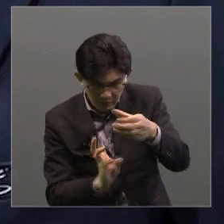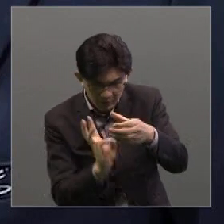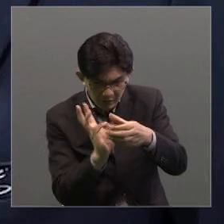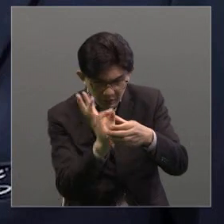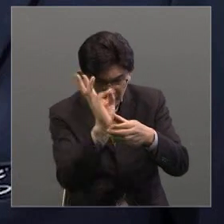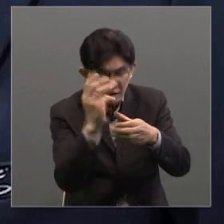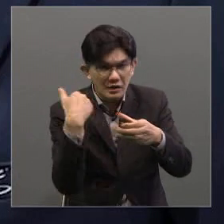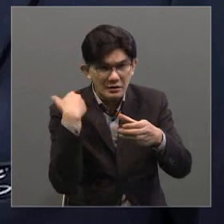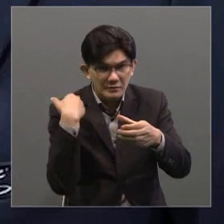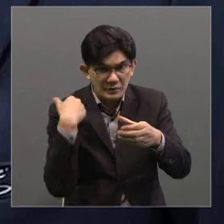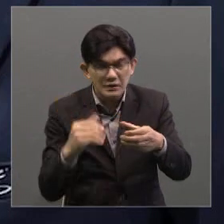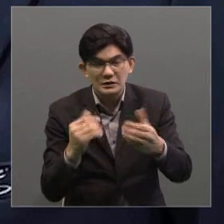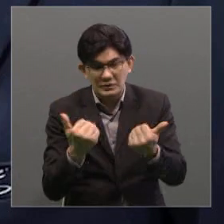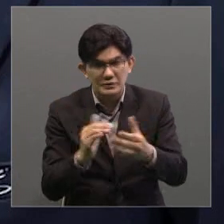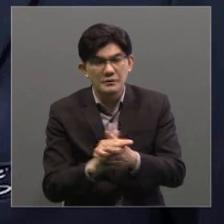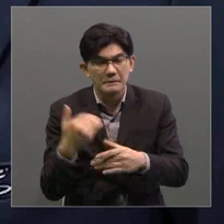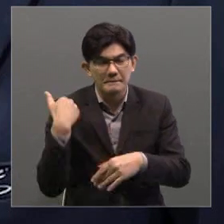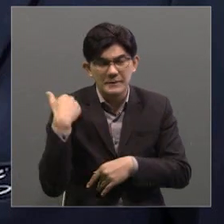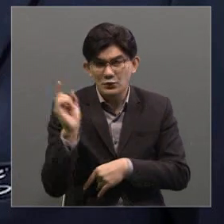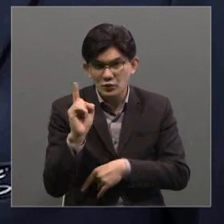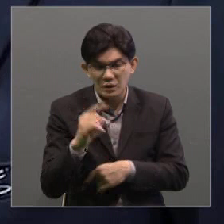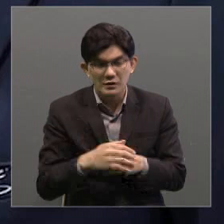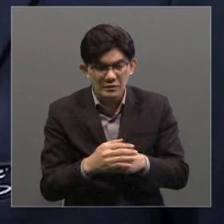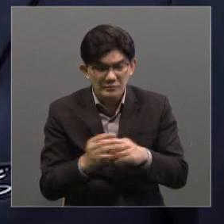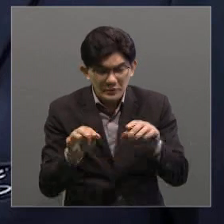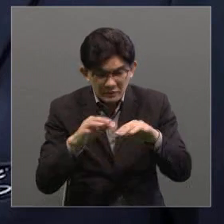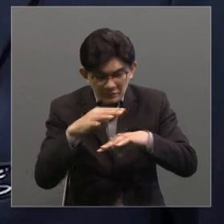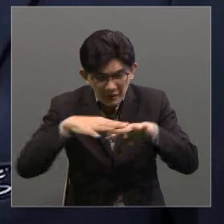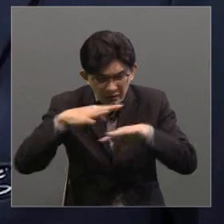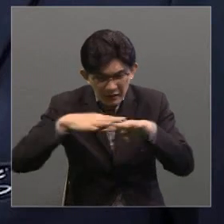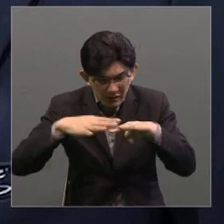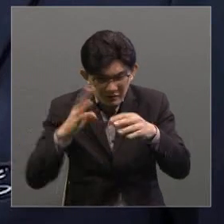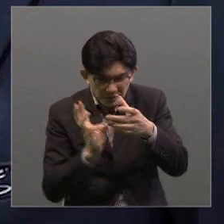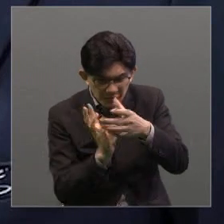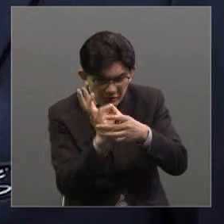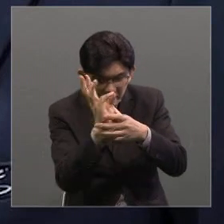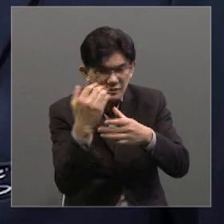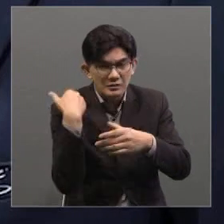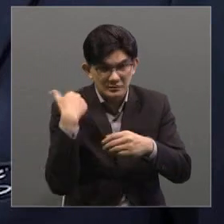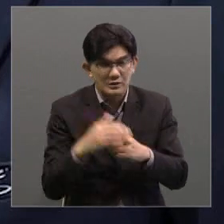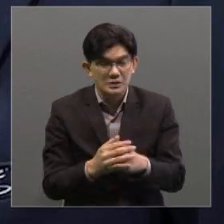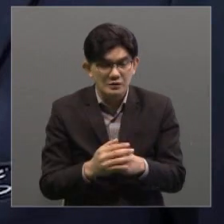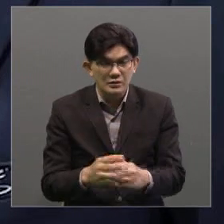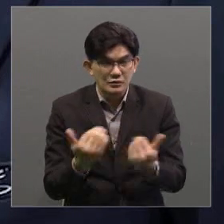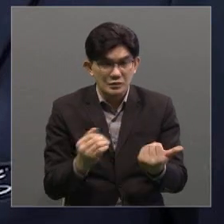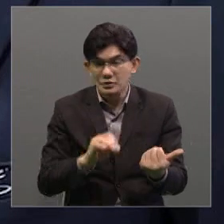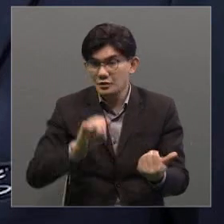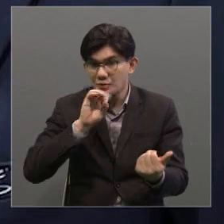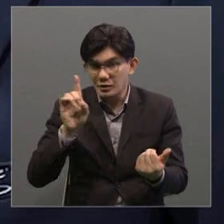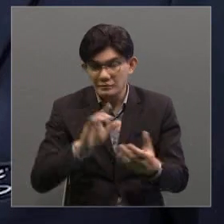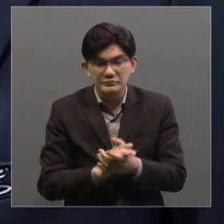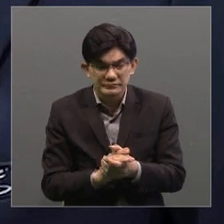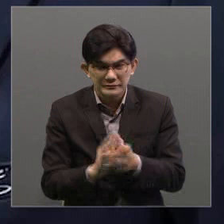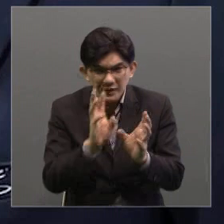เห็นว่ามันจะมีปล่องแล้วเขาก็บอกว่ามันมีฟิลเตอร์คือมันจะมีตัวกรองอากาศอยู่ที่ปล่องอยู่แล้วทีนี้ดรส่วนที่บอกว่า